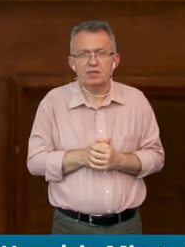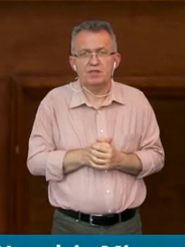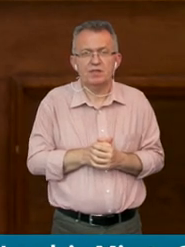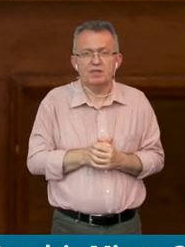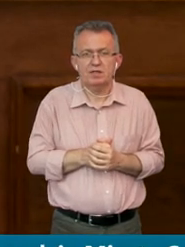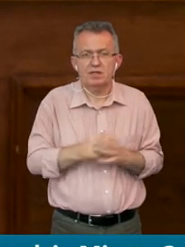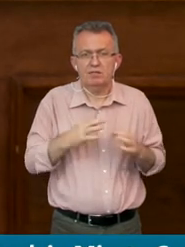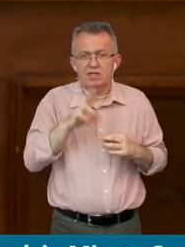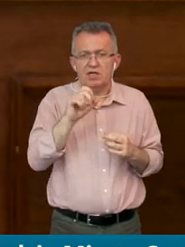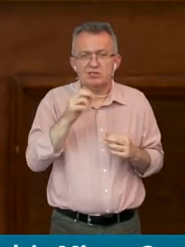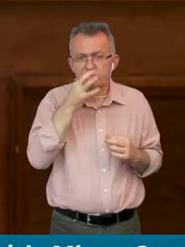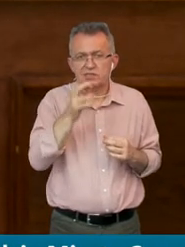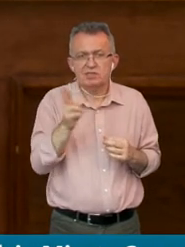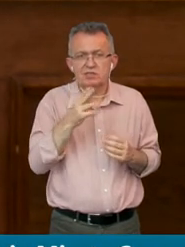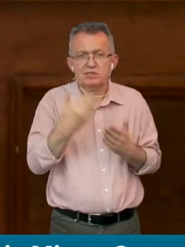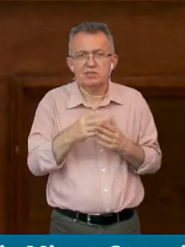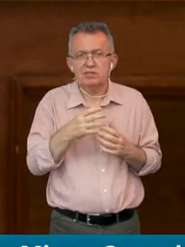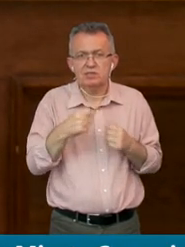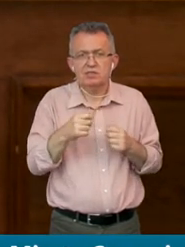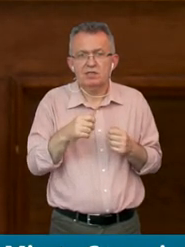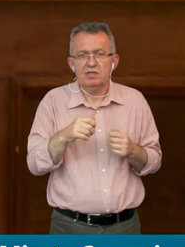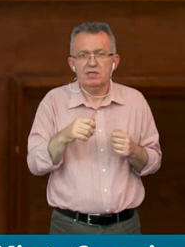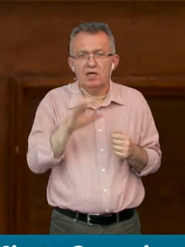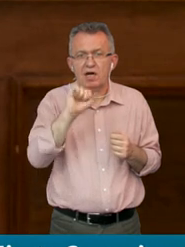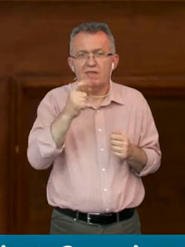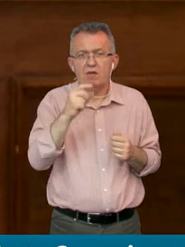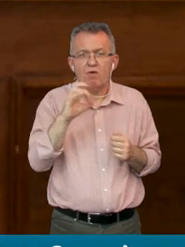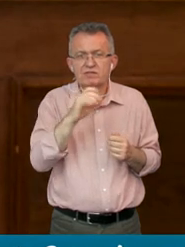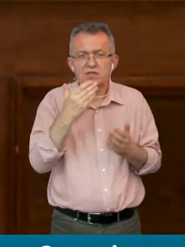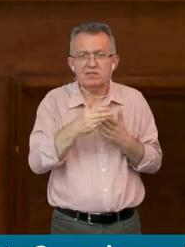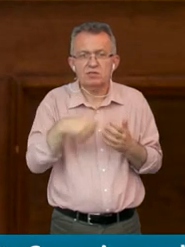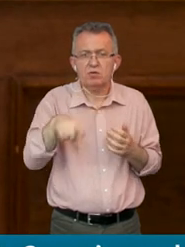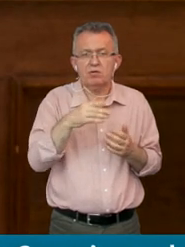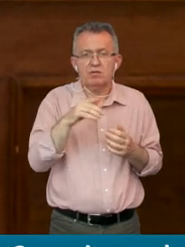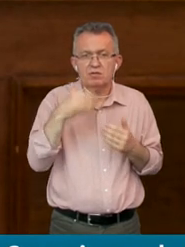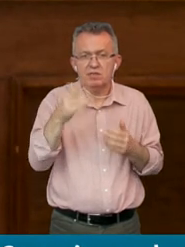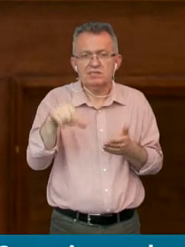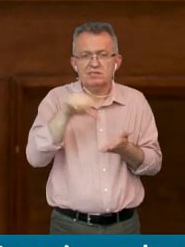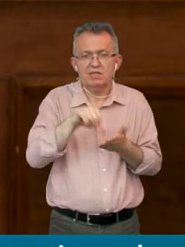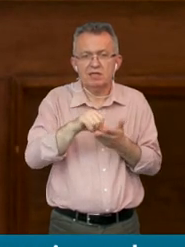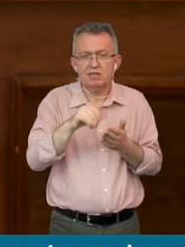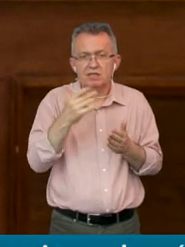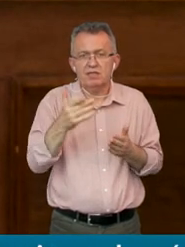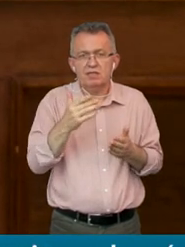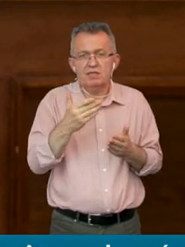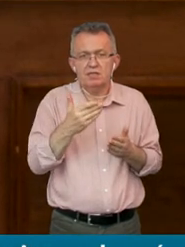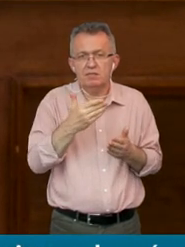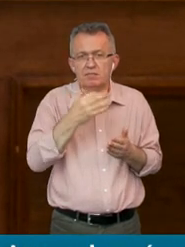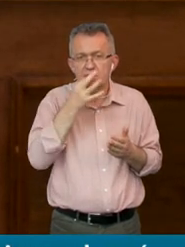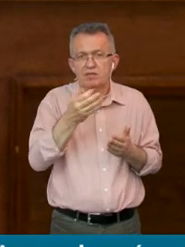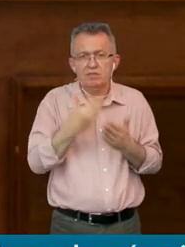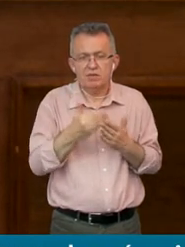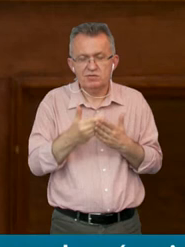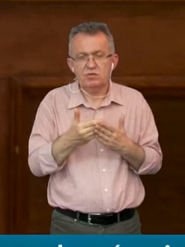Pan Ryszard pyta, czym się zasłużył miastu i Szczecinianom Adamowicz, że prezydent miasta nazwał jego imieniem Centralny Plac w Szczecinie. Nie śmiem myśleć, że to